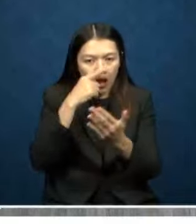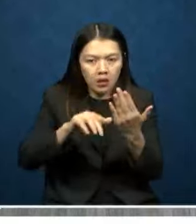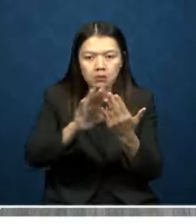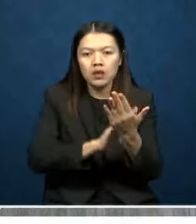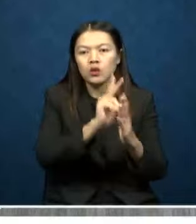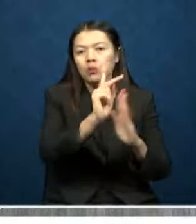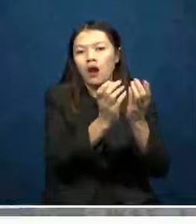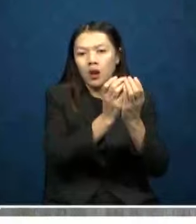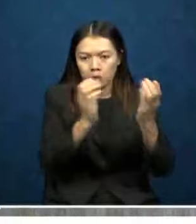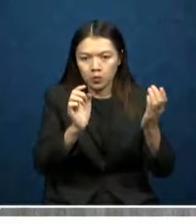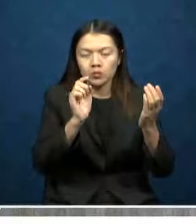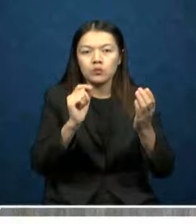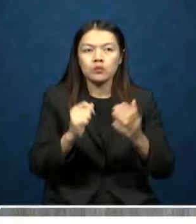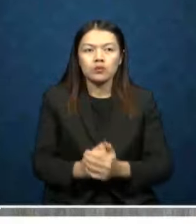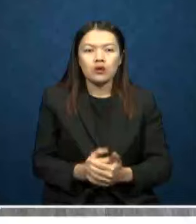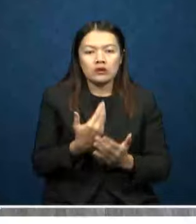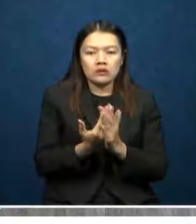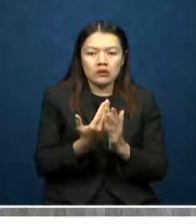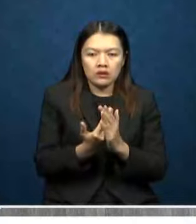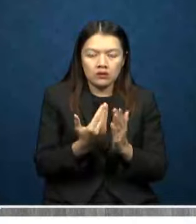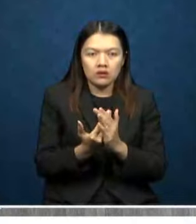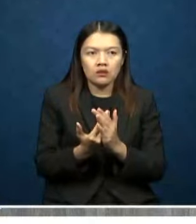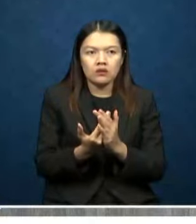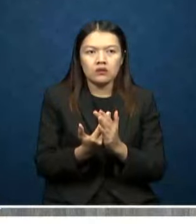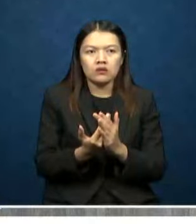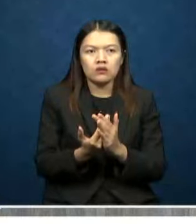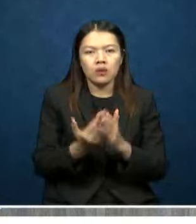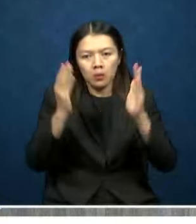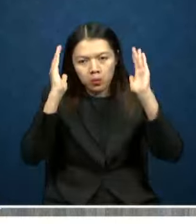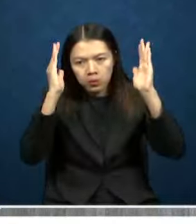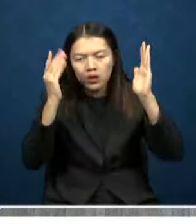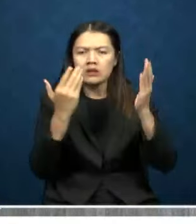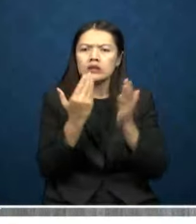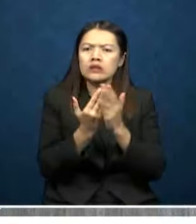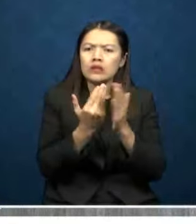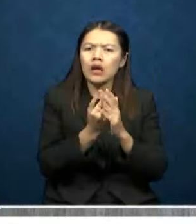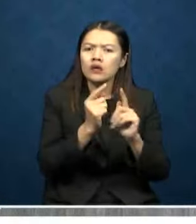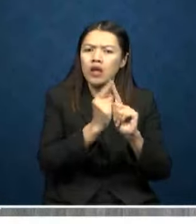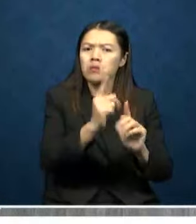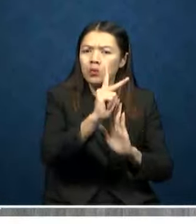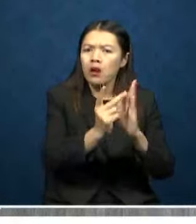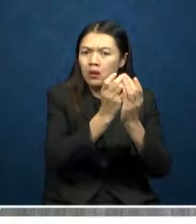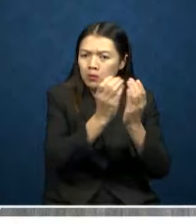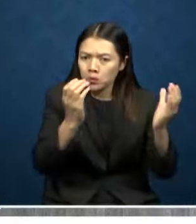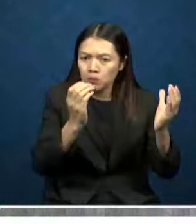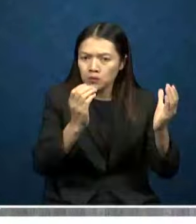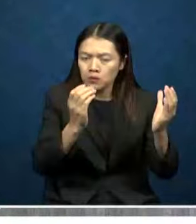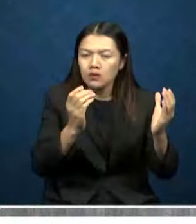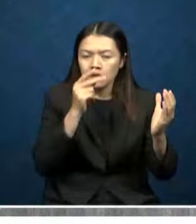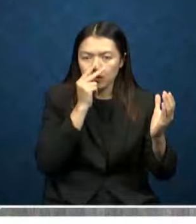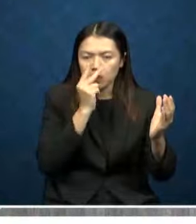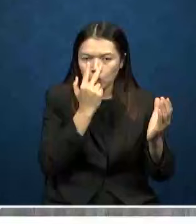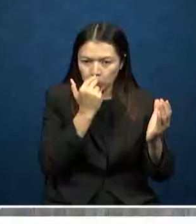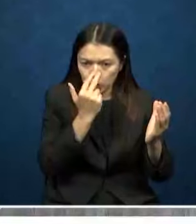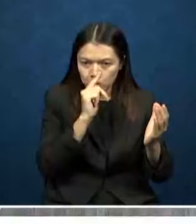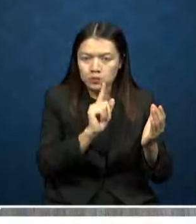รัฐธรรมนูญนะครับเงินนั้นเป็นเงินหาเสียงหรือเงินที่ใช้ตามรัฐธรรมนูญเป็นข้อความที่ท่านต้องพึง